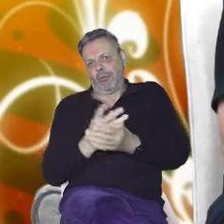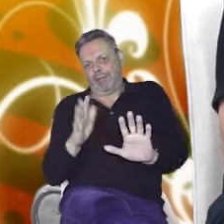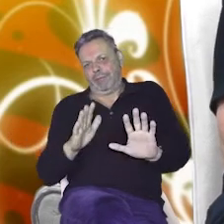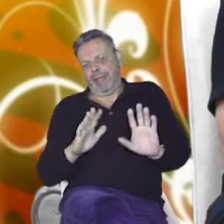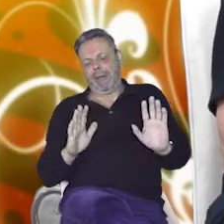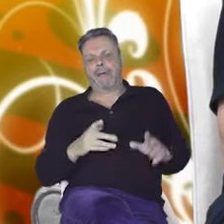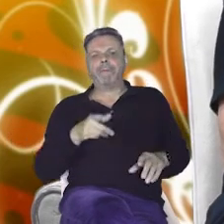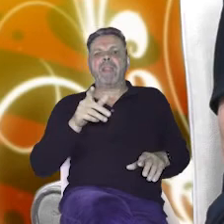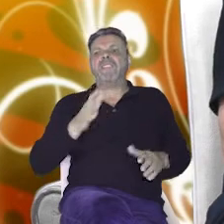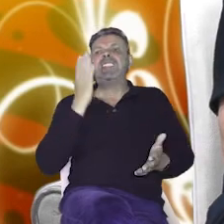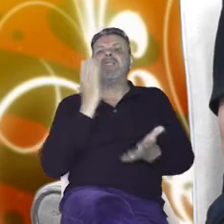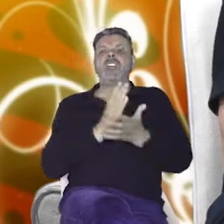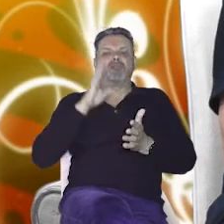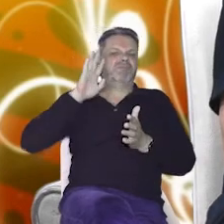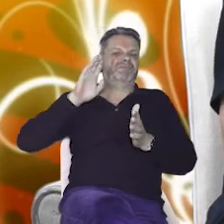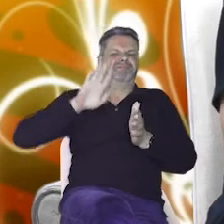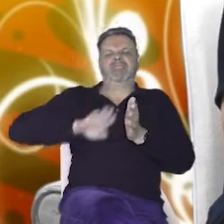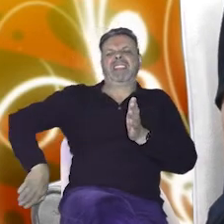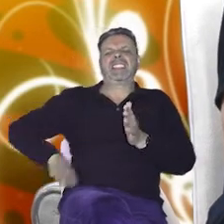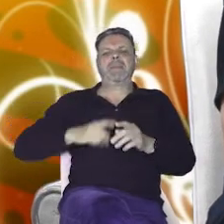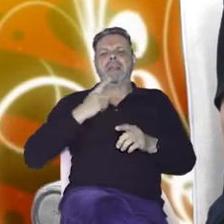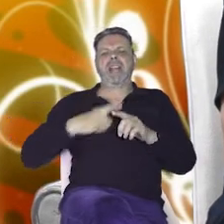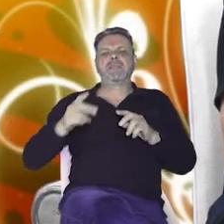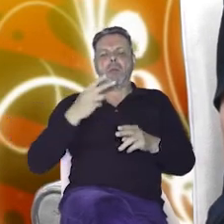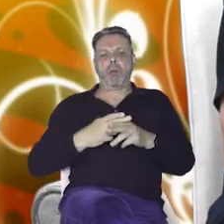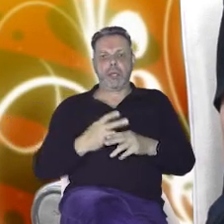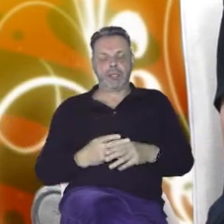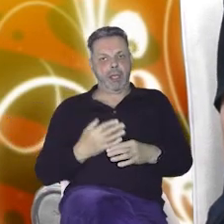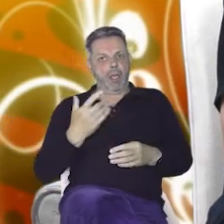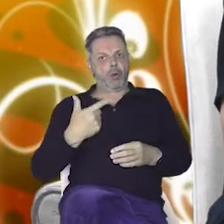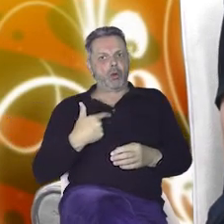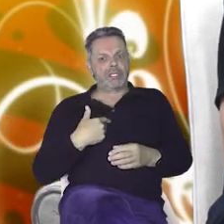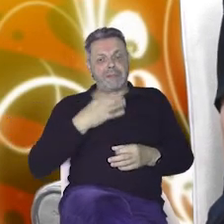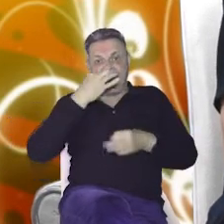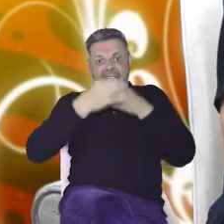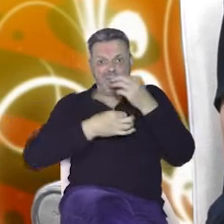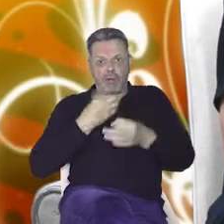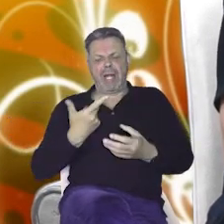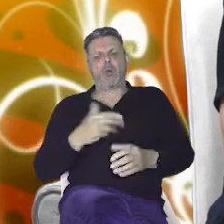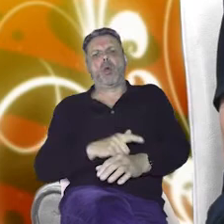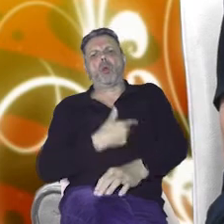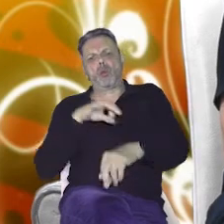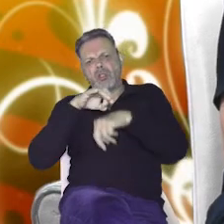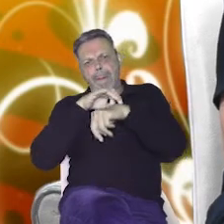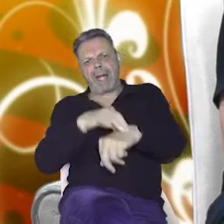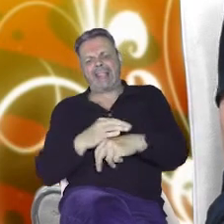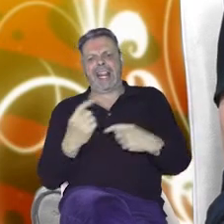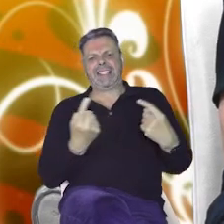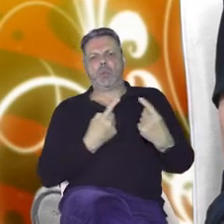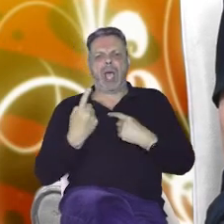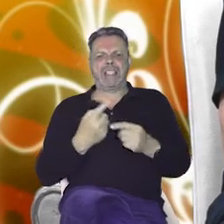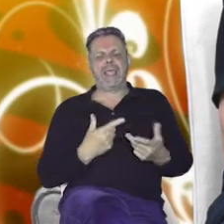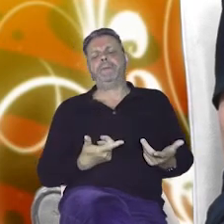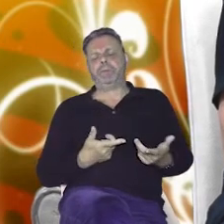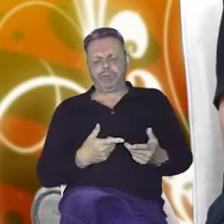način diskriminirani zbog bolesti. A koliko sam se ja informirala i koliko dugo sam pratila neku situaciju sa